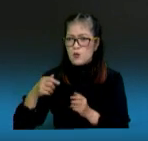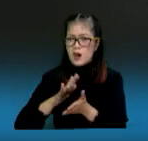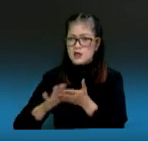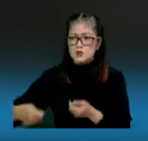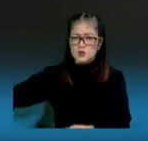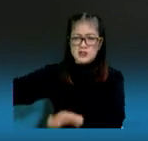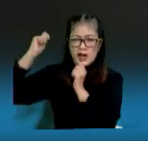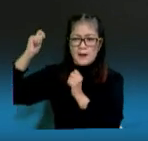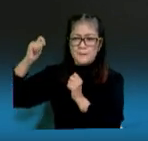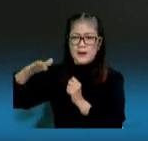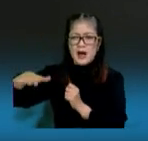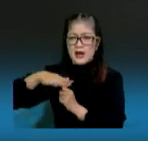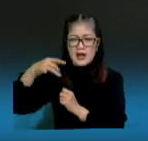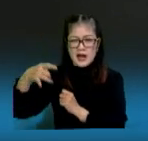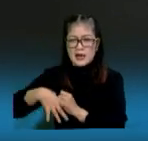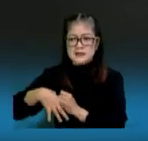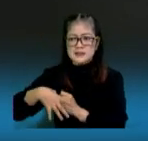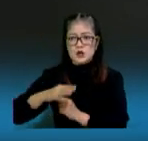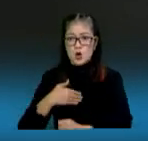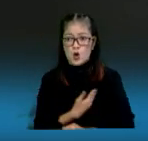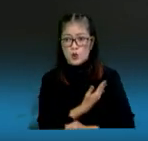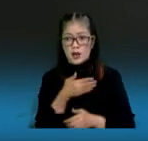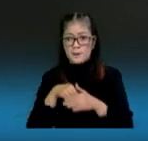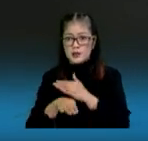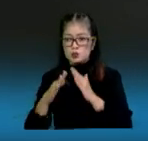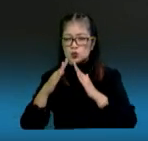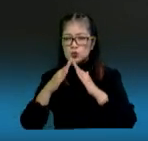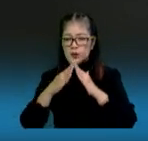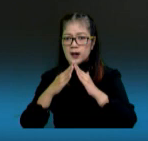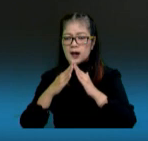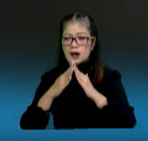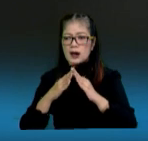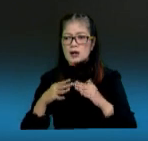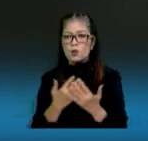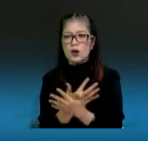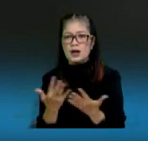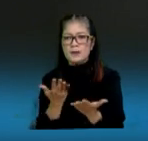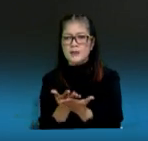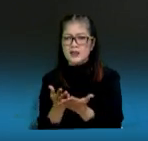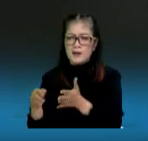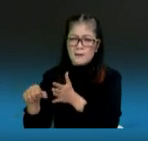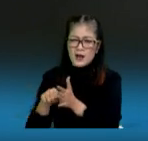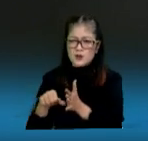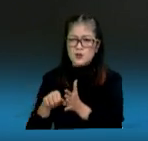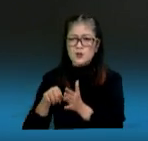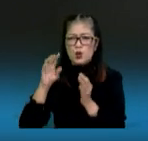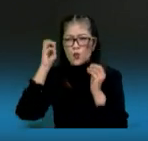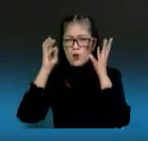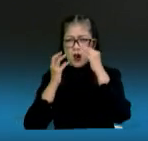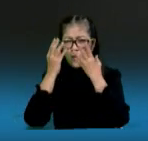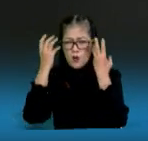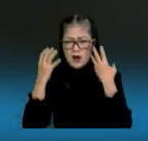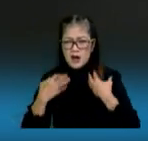ketiga korban. Para korban sempat masuk ke rumah warga untuk meminta pertolongan. Karena luka bakar cukup parah, ketiga korban dibawa ke